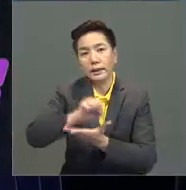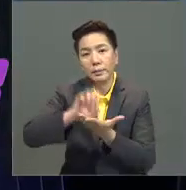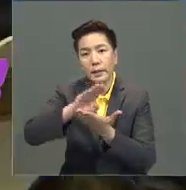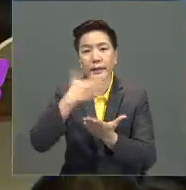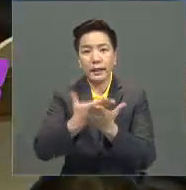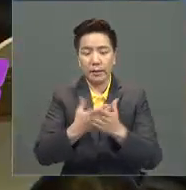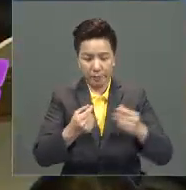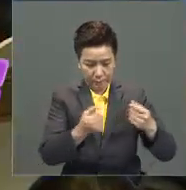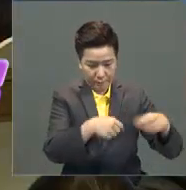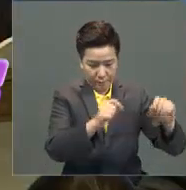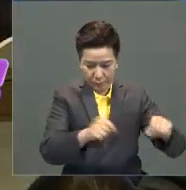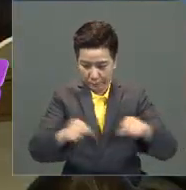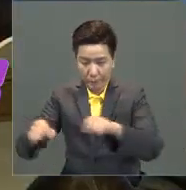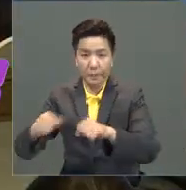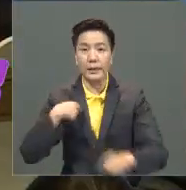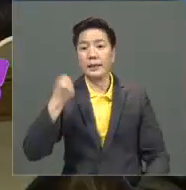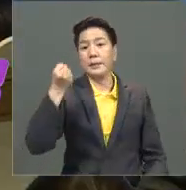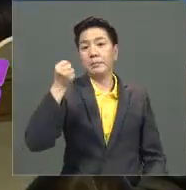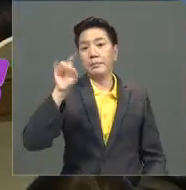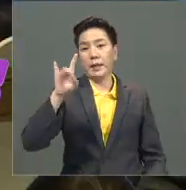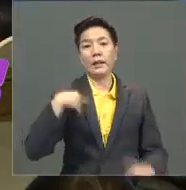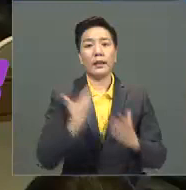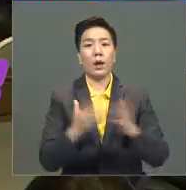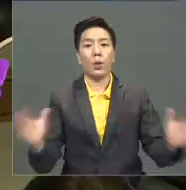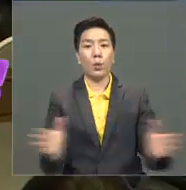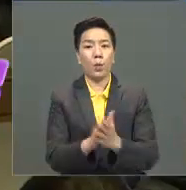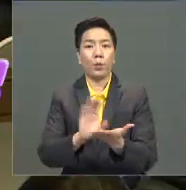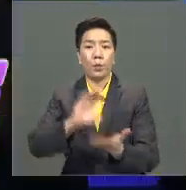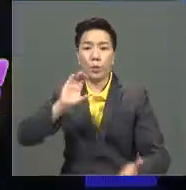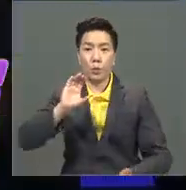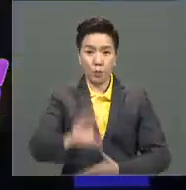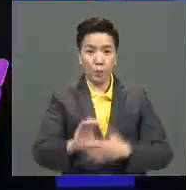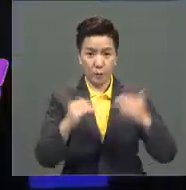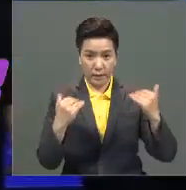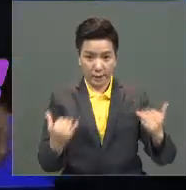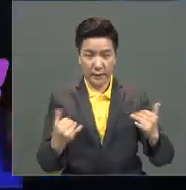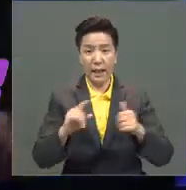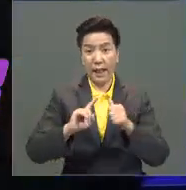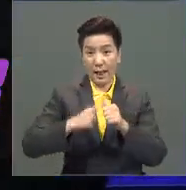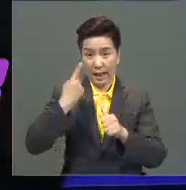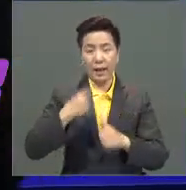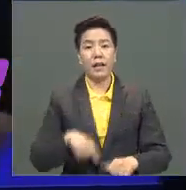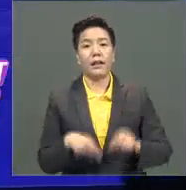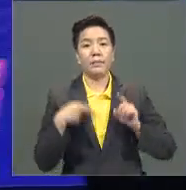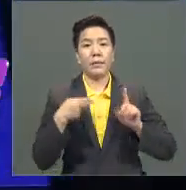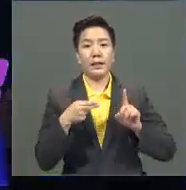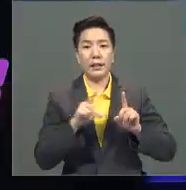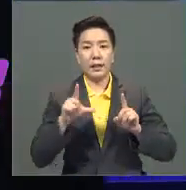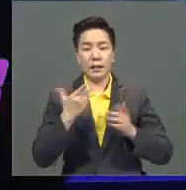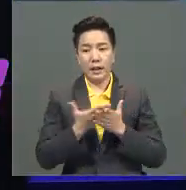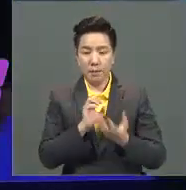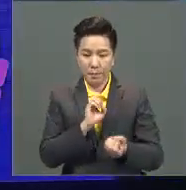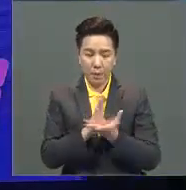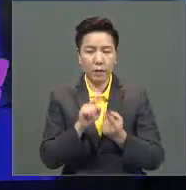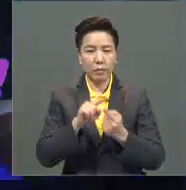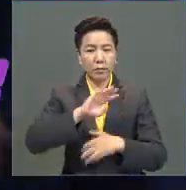การเงินร่วมลงนามรวม18หน่วยงานมีมูลค่าการลงทุนของภาคเอกชนในระยะแรก 10,000 ล้านบาทก่อให้เกิดผล